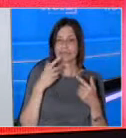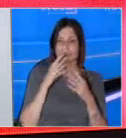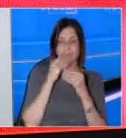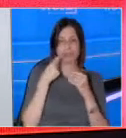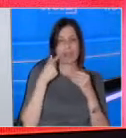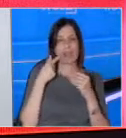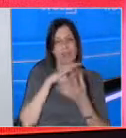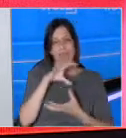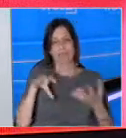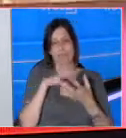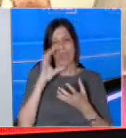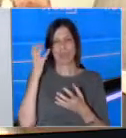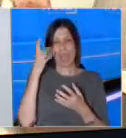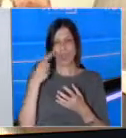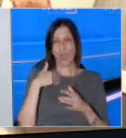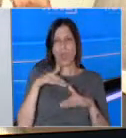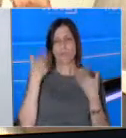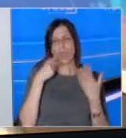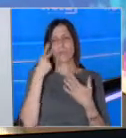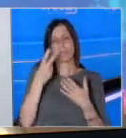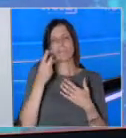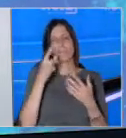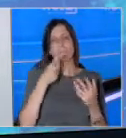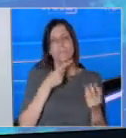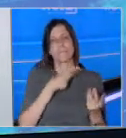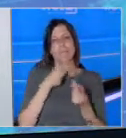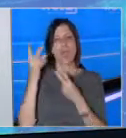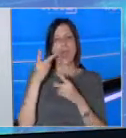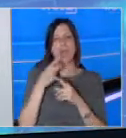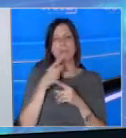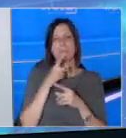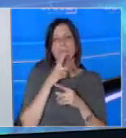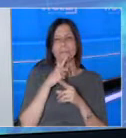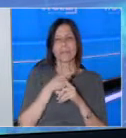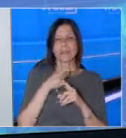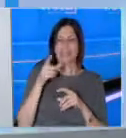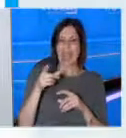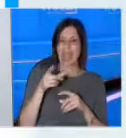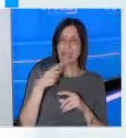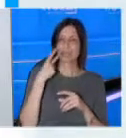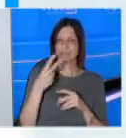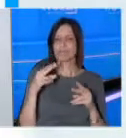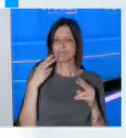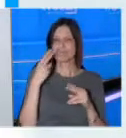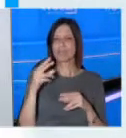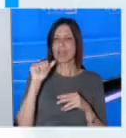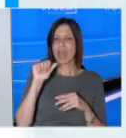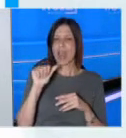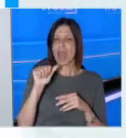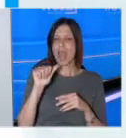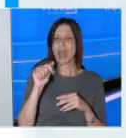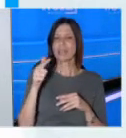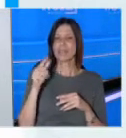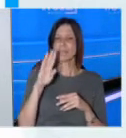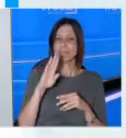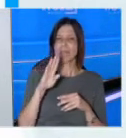באקו. והוא כתב כך, הבוקר ביקרתי בבית חולים נעריה, את אלעד ברזילאי השוכב מורדם ומונשם בטיפול נמרץ. אלעד נפגע